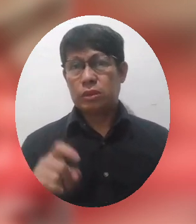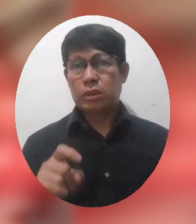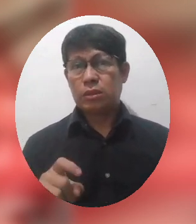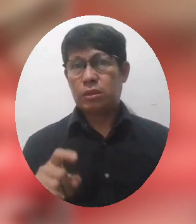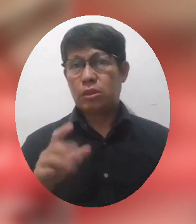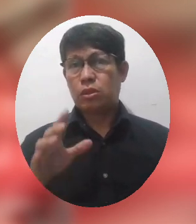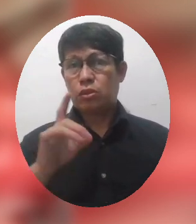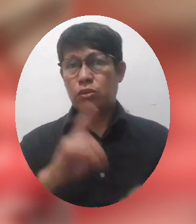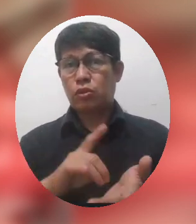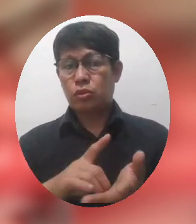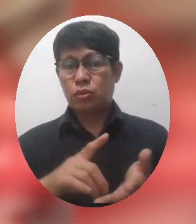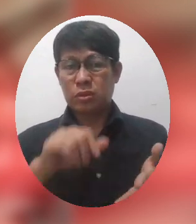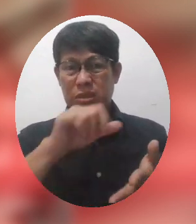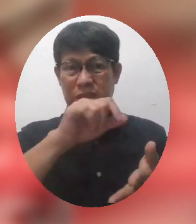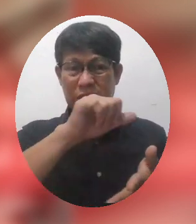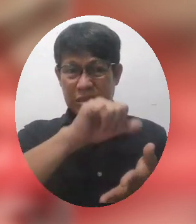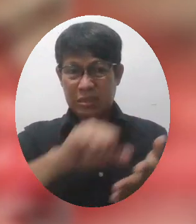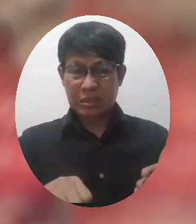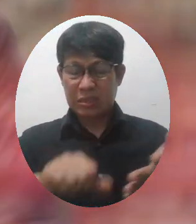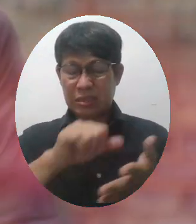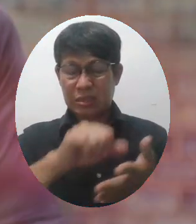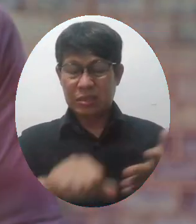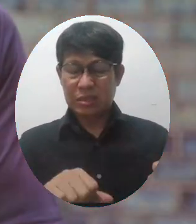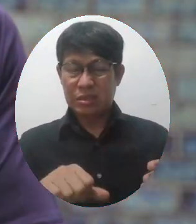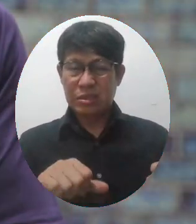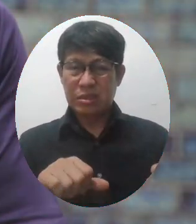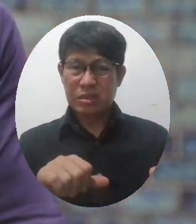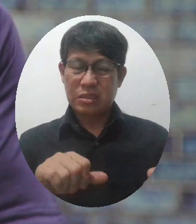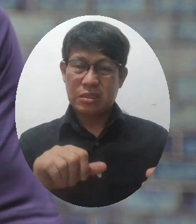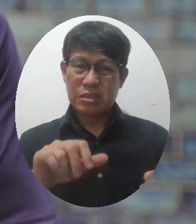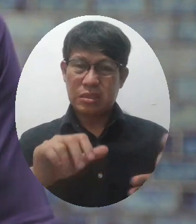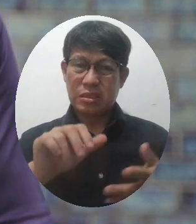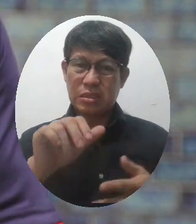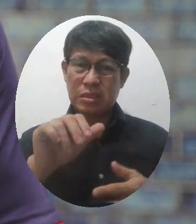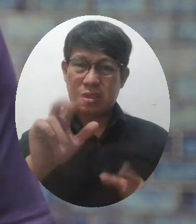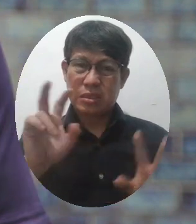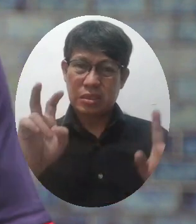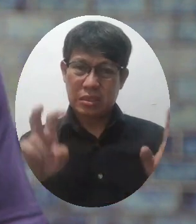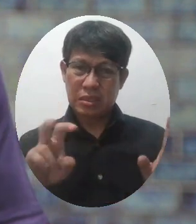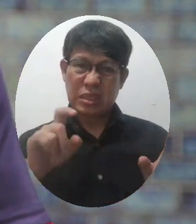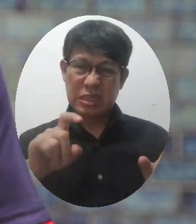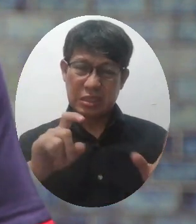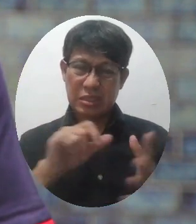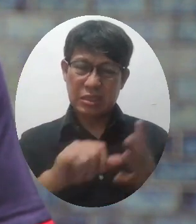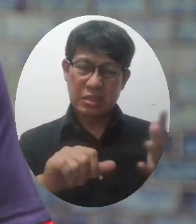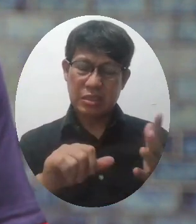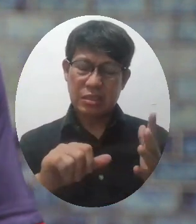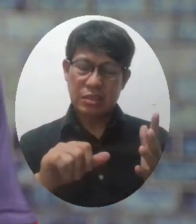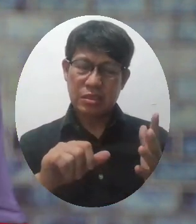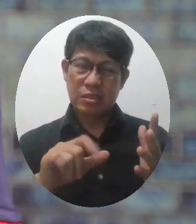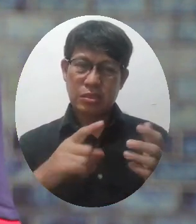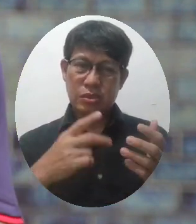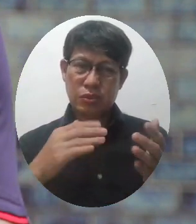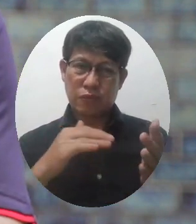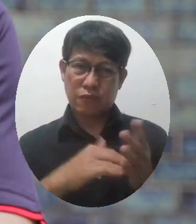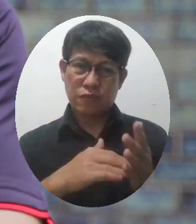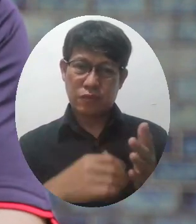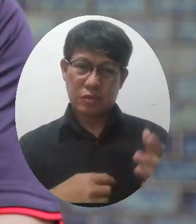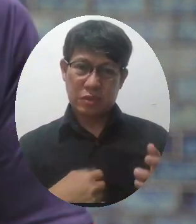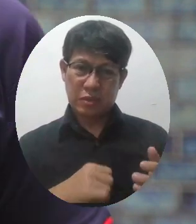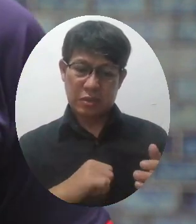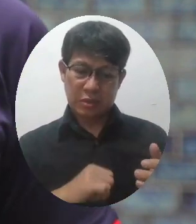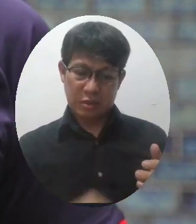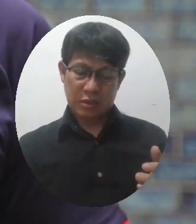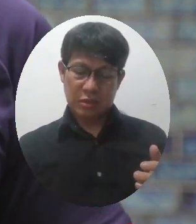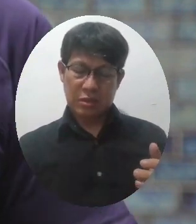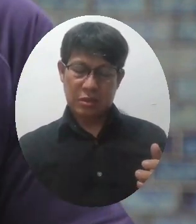ng tamang butas sa puwet at ang tawag dito ay anorectoplasty. Una nang gagawa muna ng butas